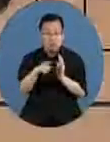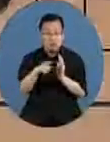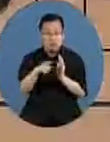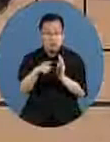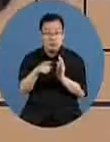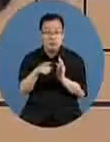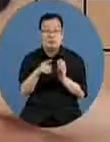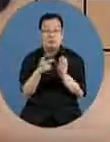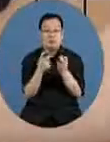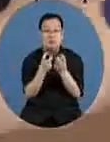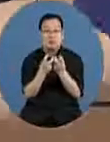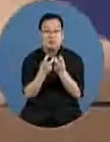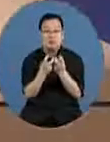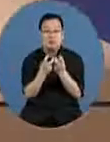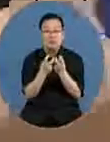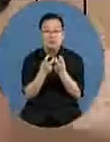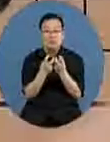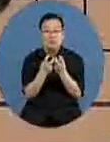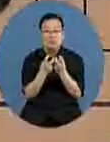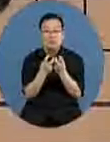이렇게 젖히게 되어서